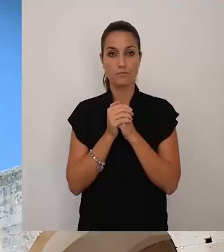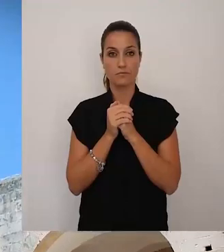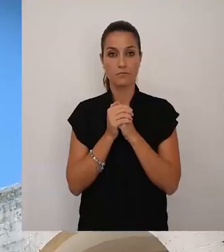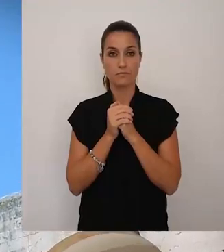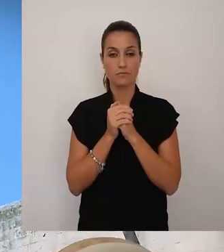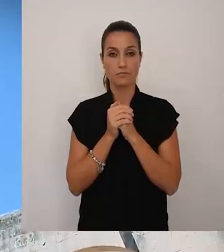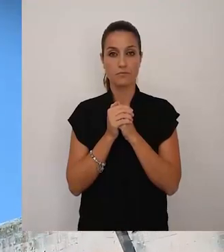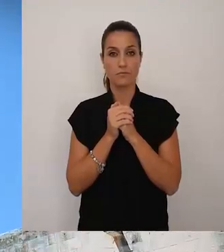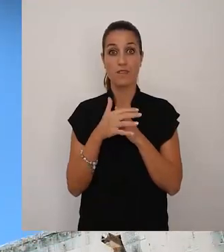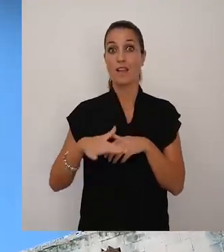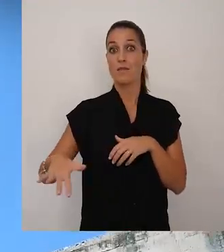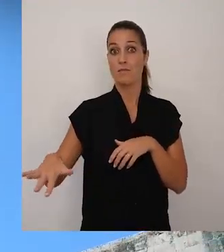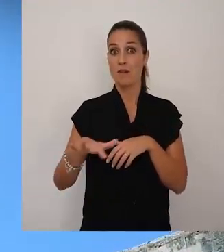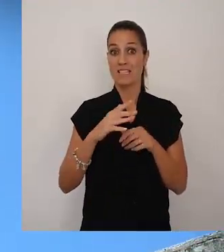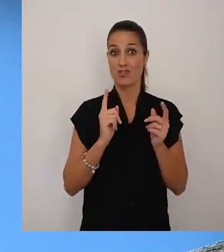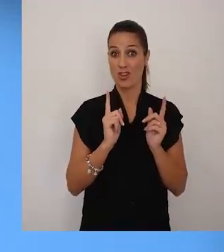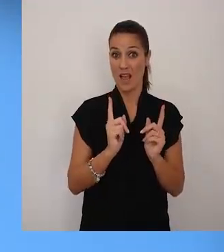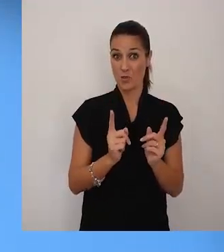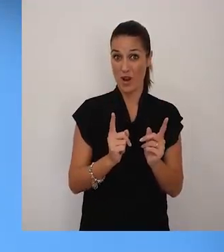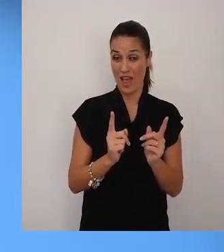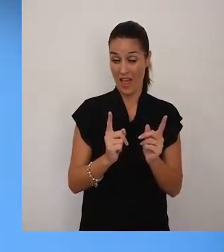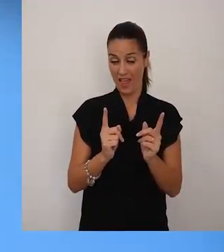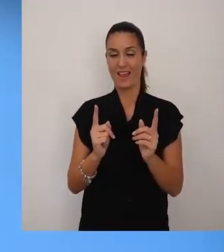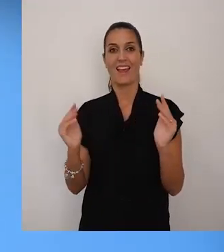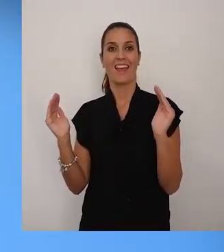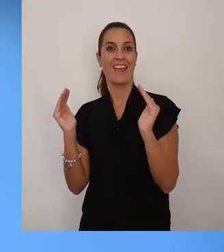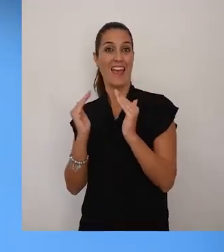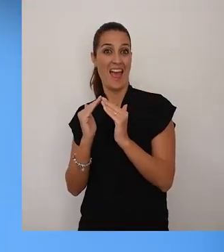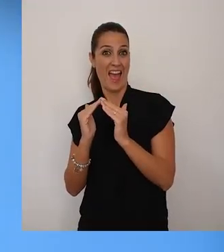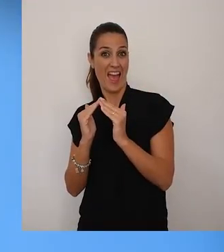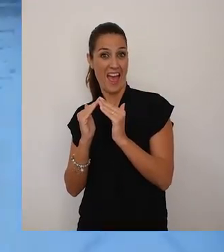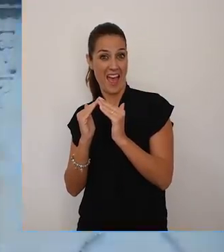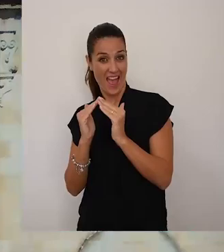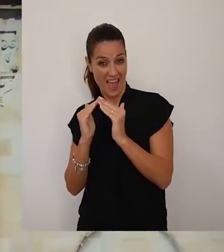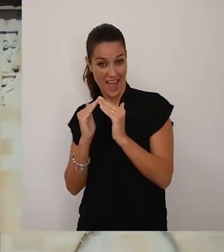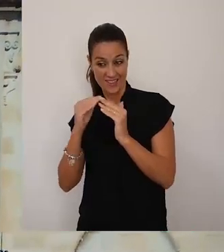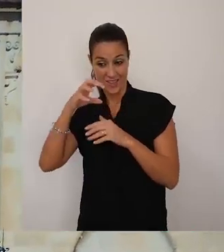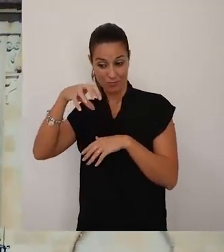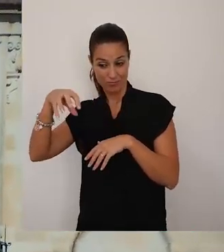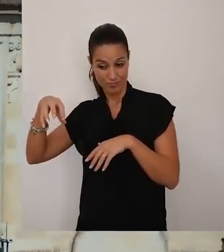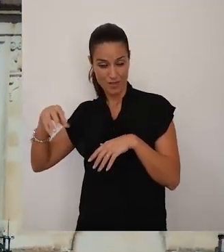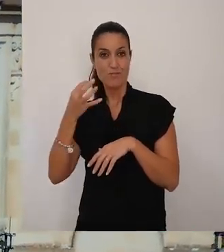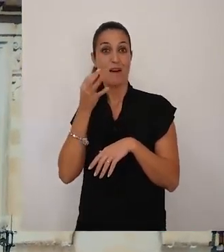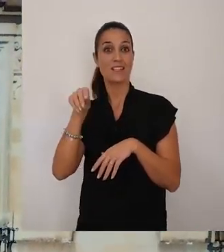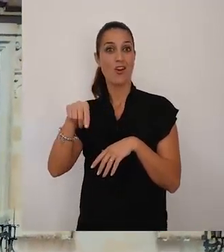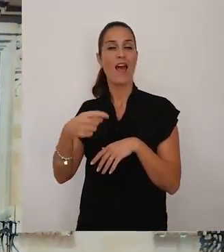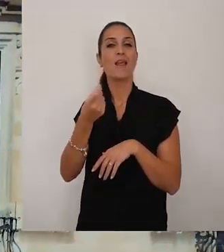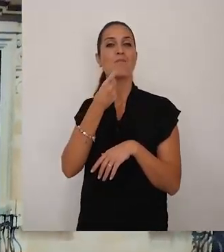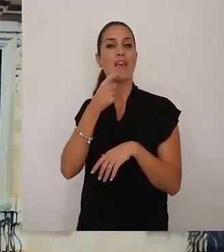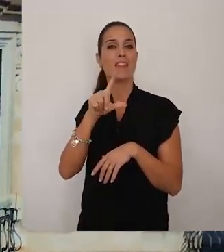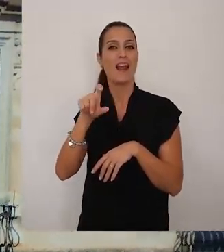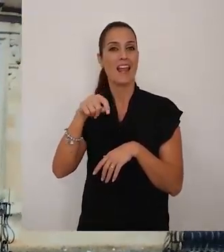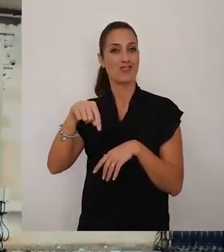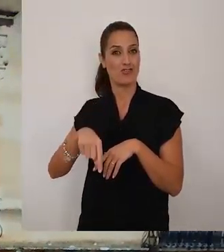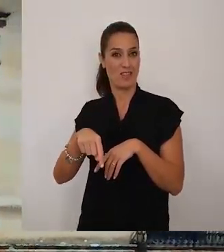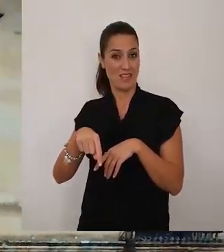A coniugare il paesaggio naturale con il centro abitato è la pietra leccese, ancora oggi estratta dalle cave a pochi chilometri da